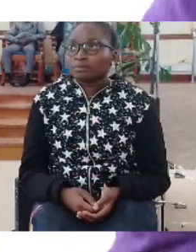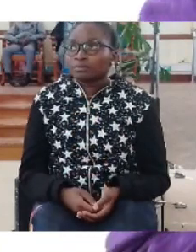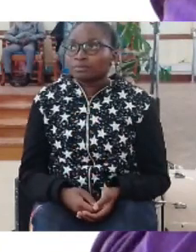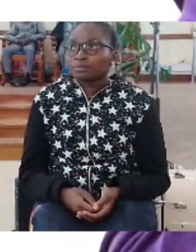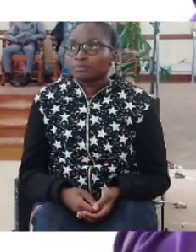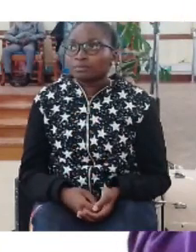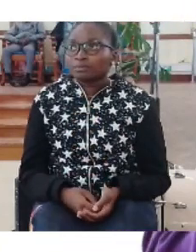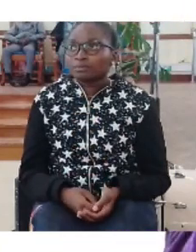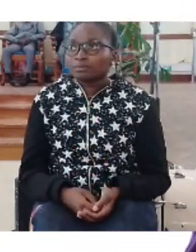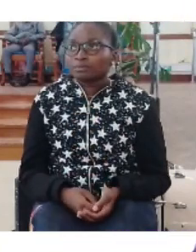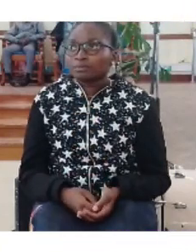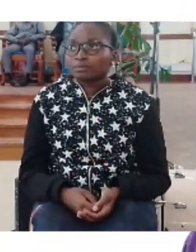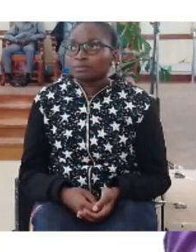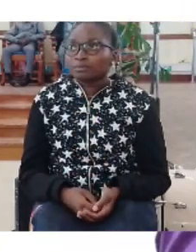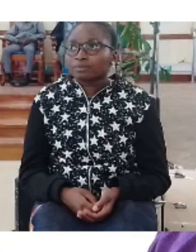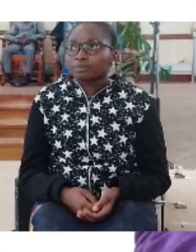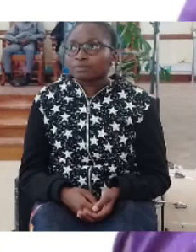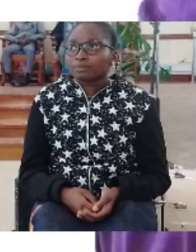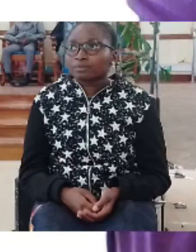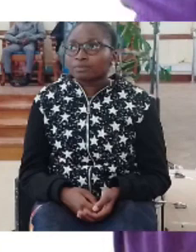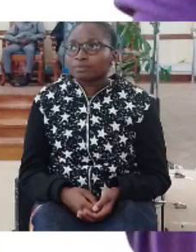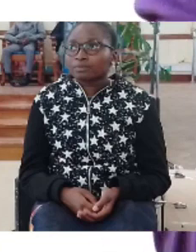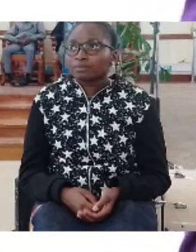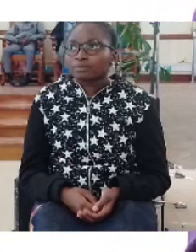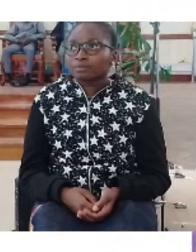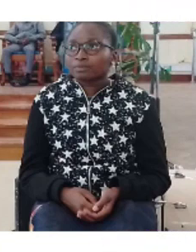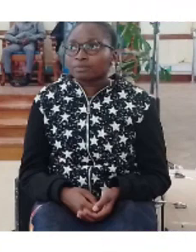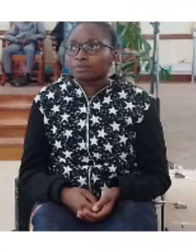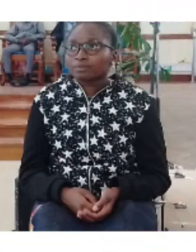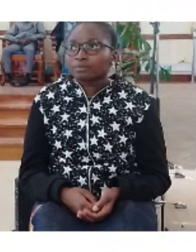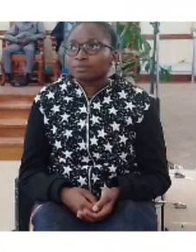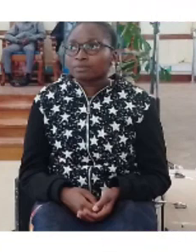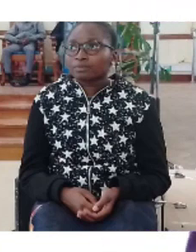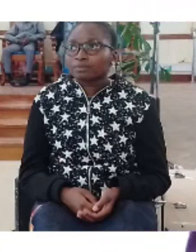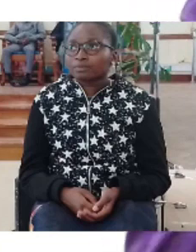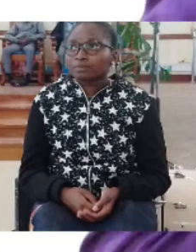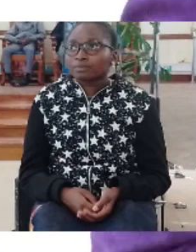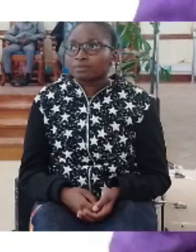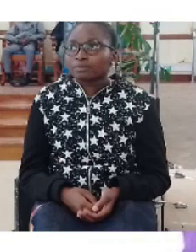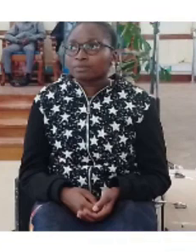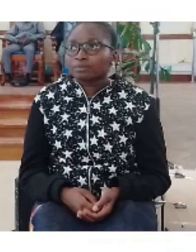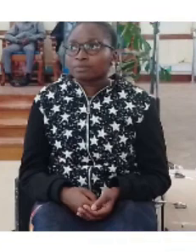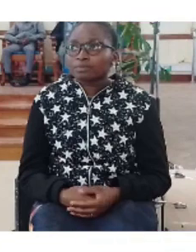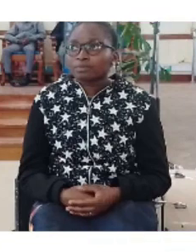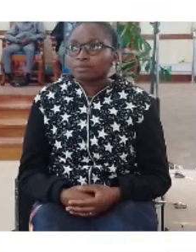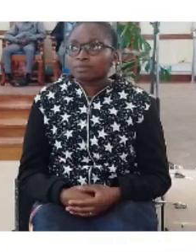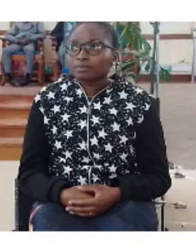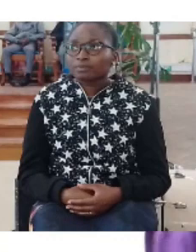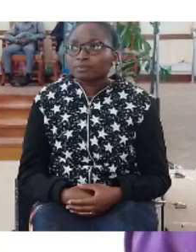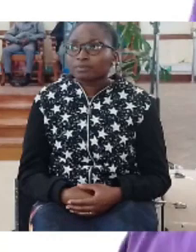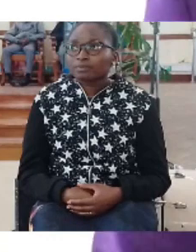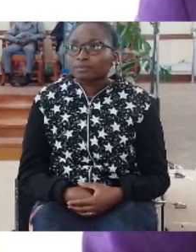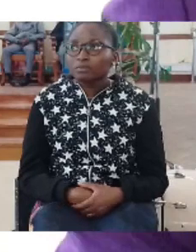blameless man before God no ndu ucio ugituma shaitani athie mbere ya Ngai nigetha muthitange na